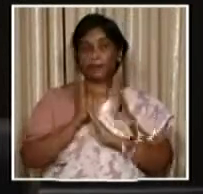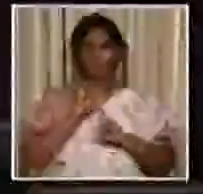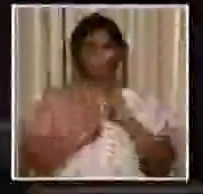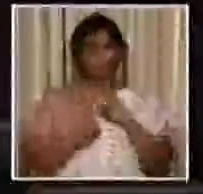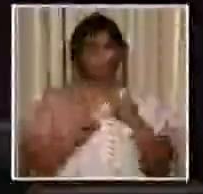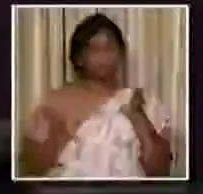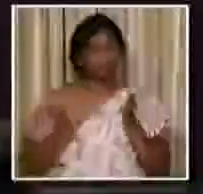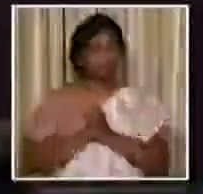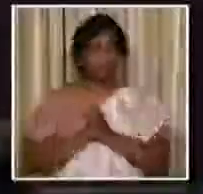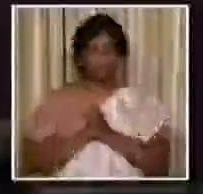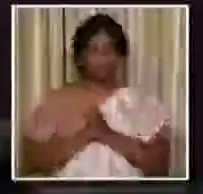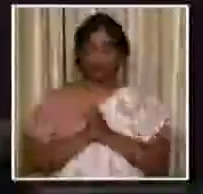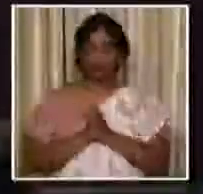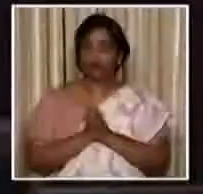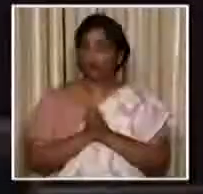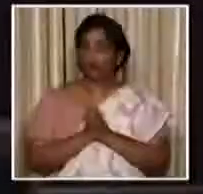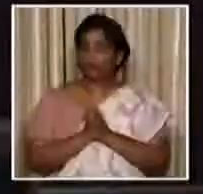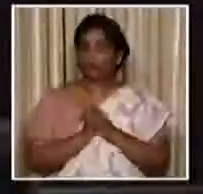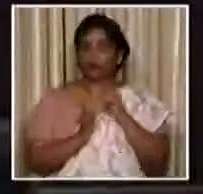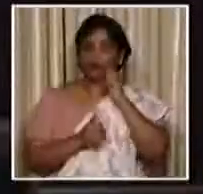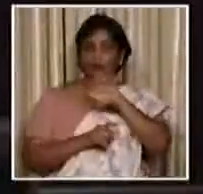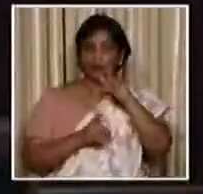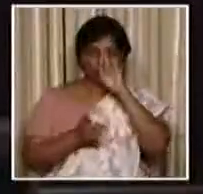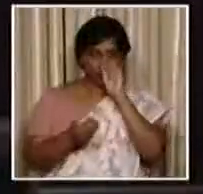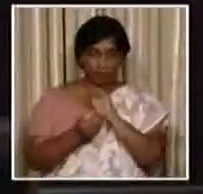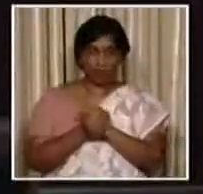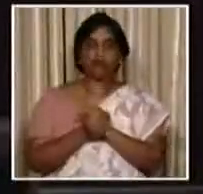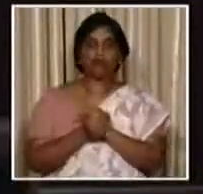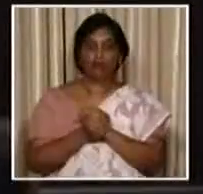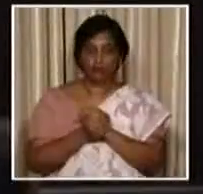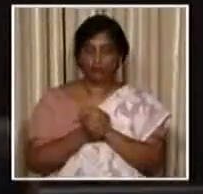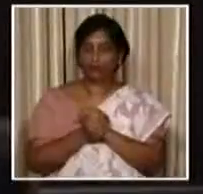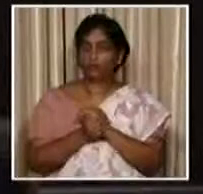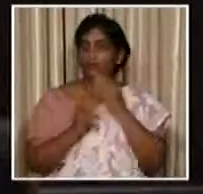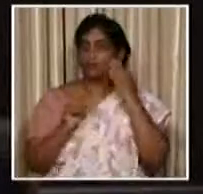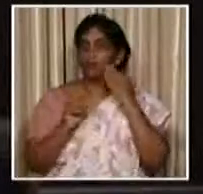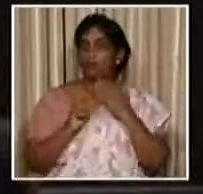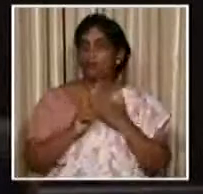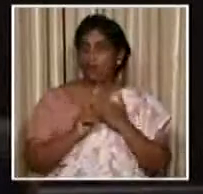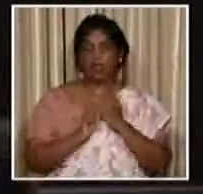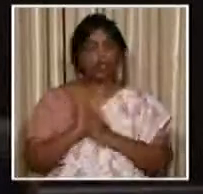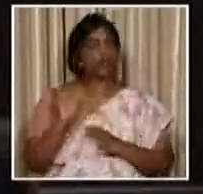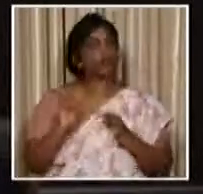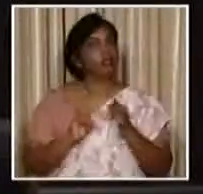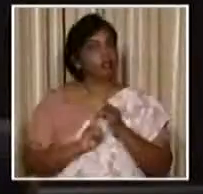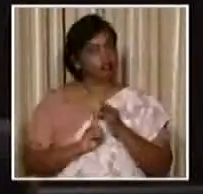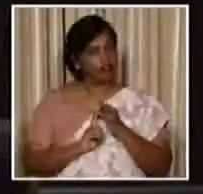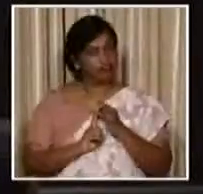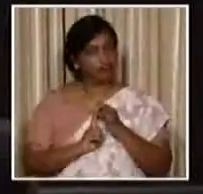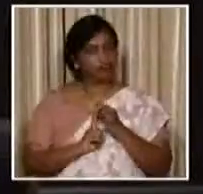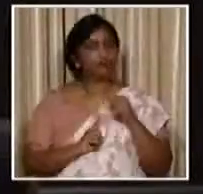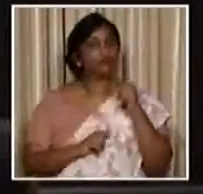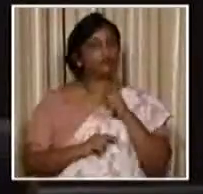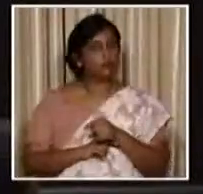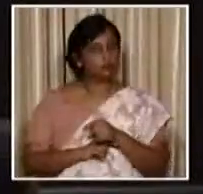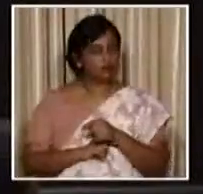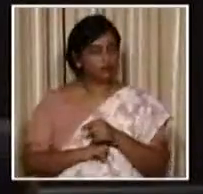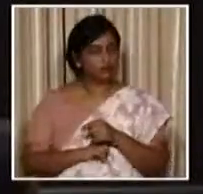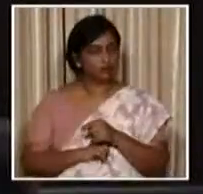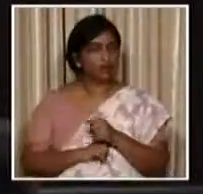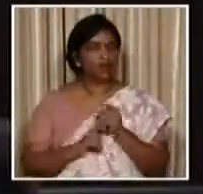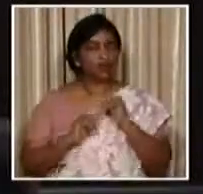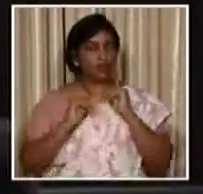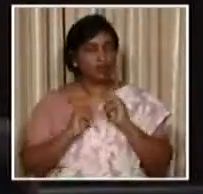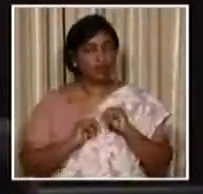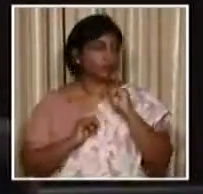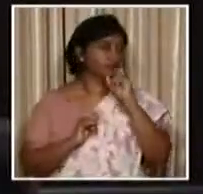අමාත්‍යාංශයත් විශේෂයෙන්ම මහජන ආරක්ෂාව පිළිබඳ ඇමතිවරයාත් මේ